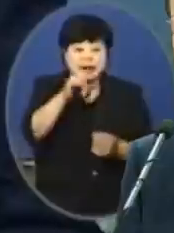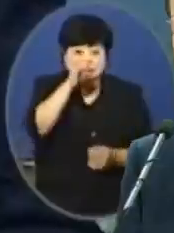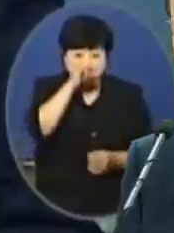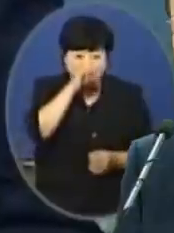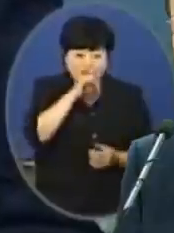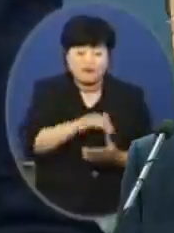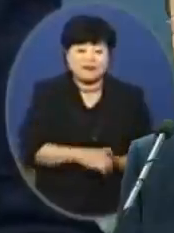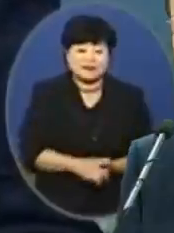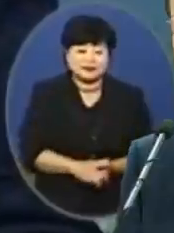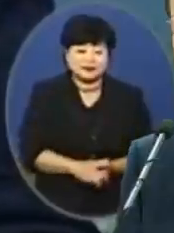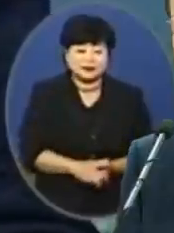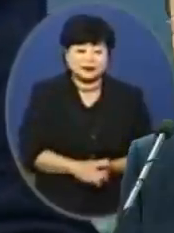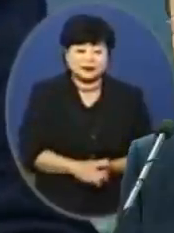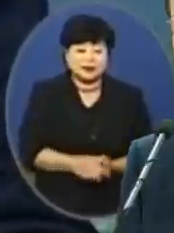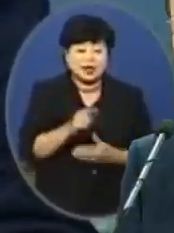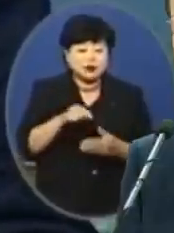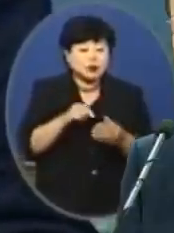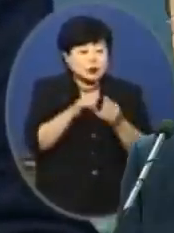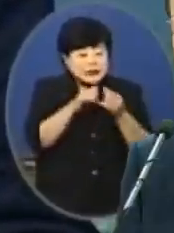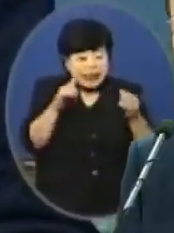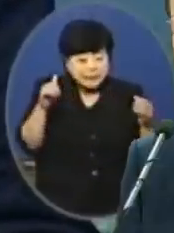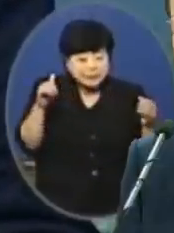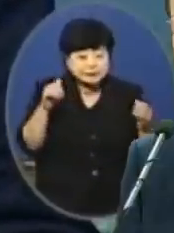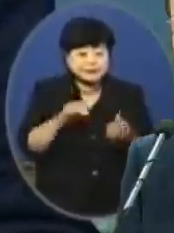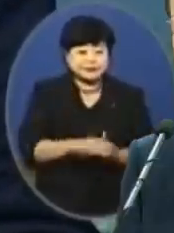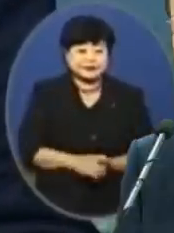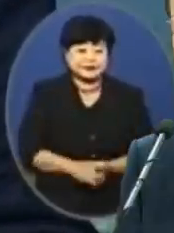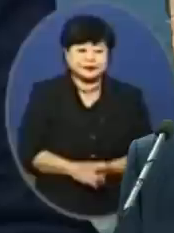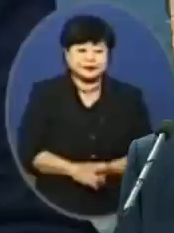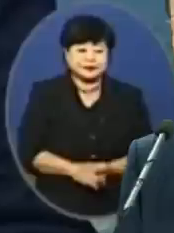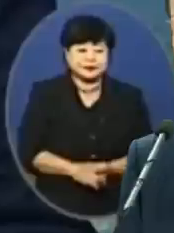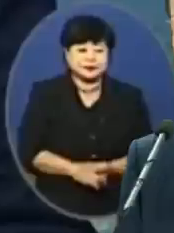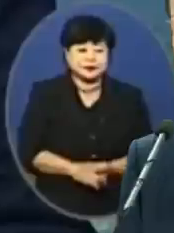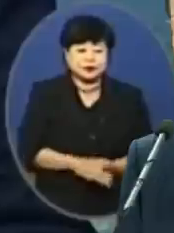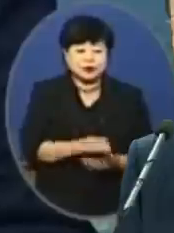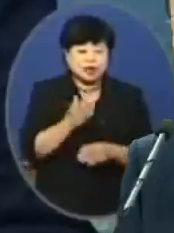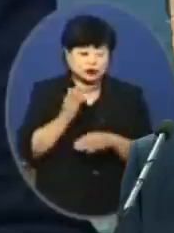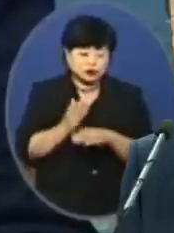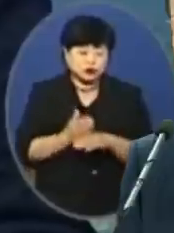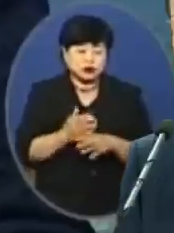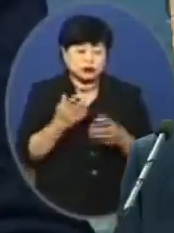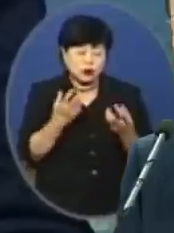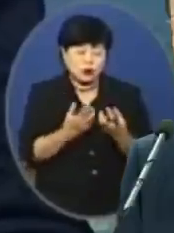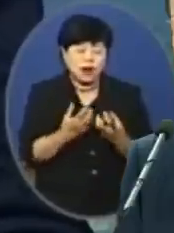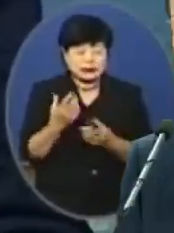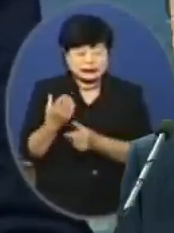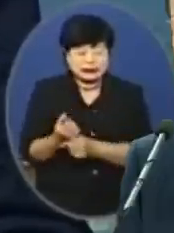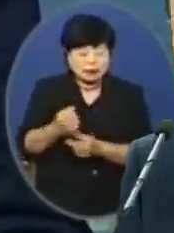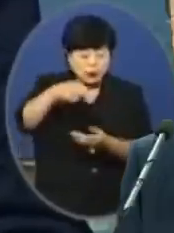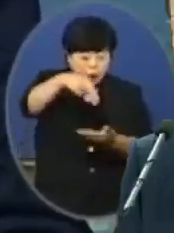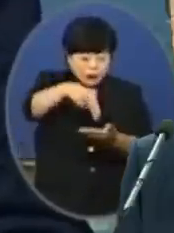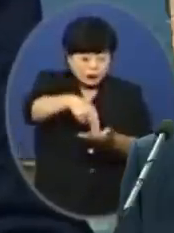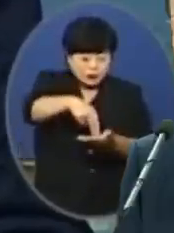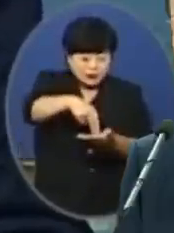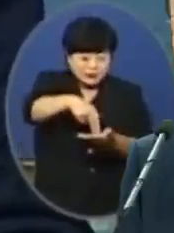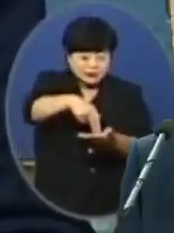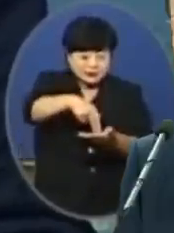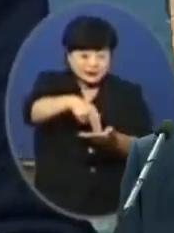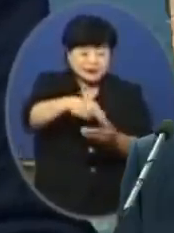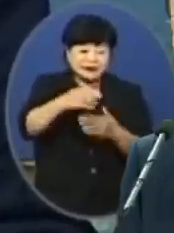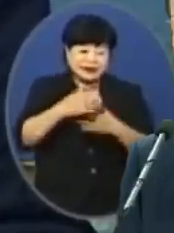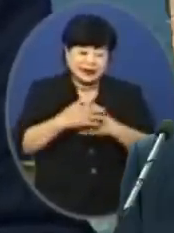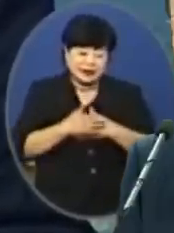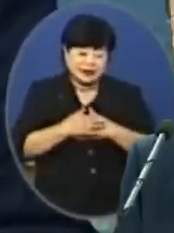있습니다. 그 속사람을 우리가 중심으로 꽉 잡고 일어서서